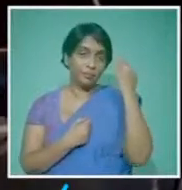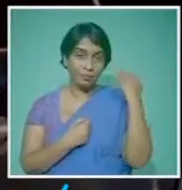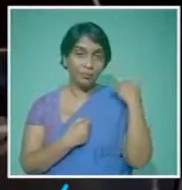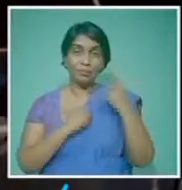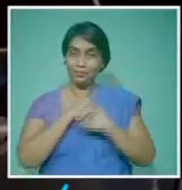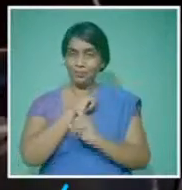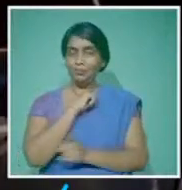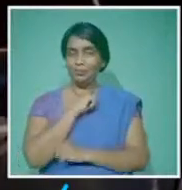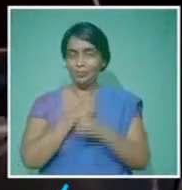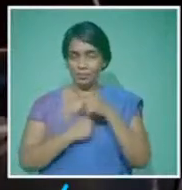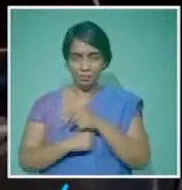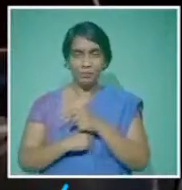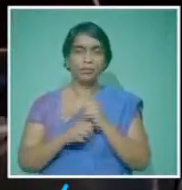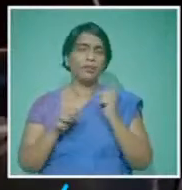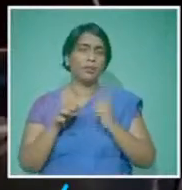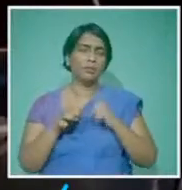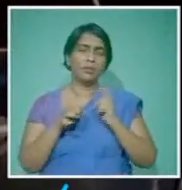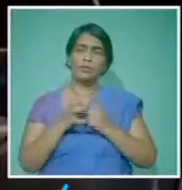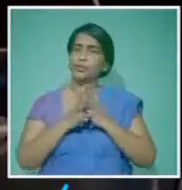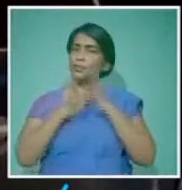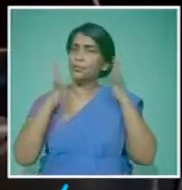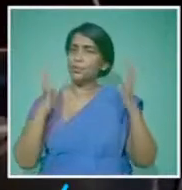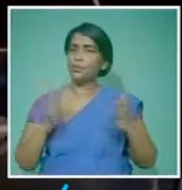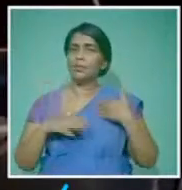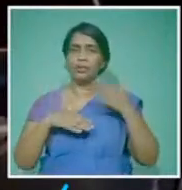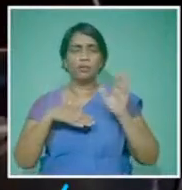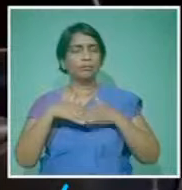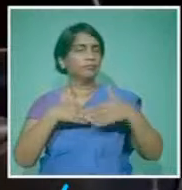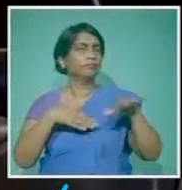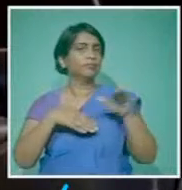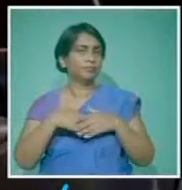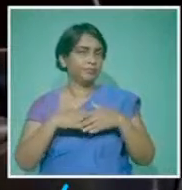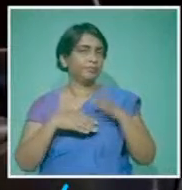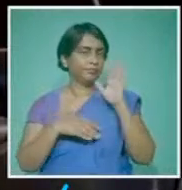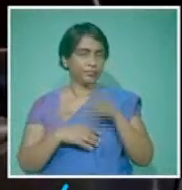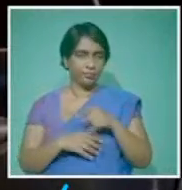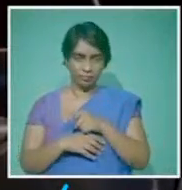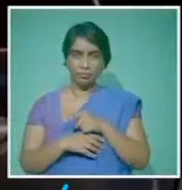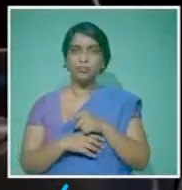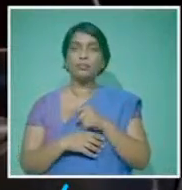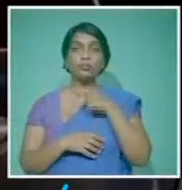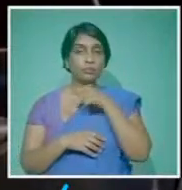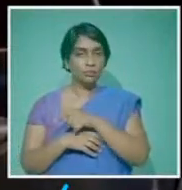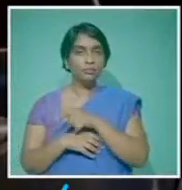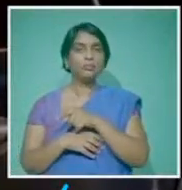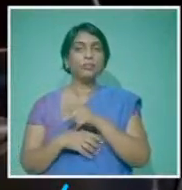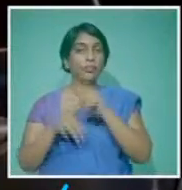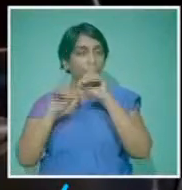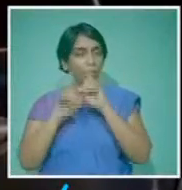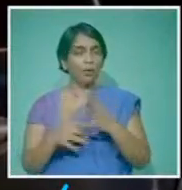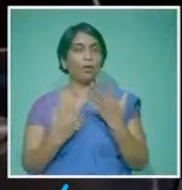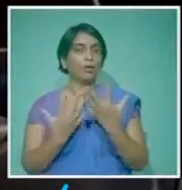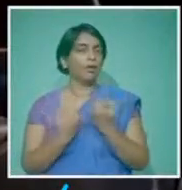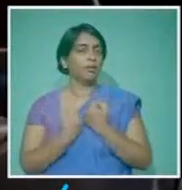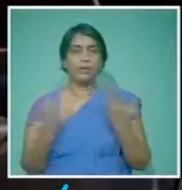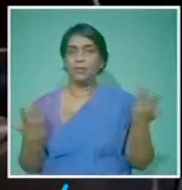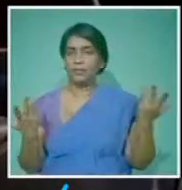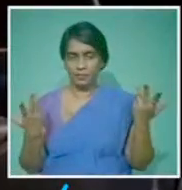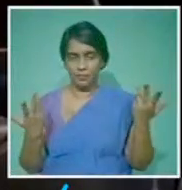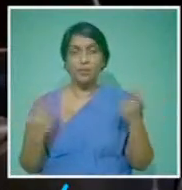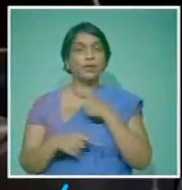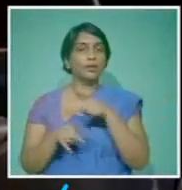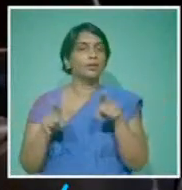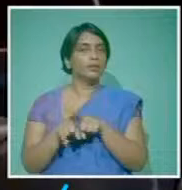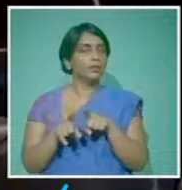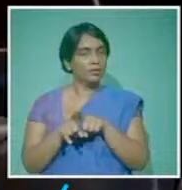गैबिनी माऊवरुंट प्रश्न राशि प्रायोगिकता मूनदेन सिद्धवेलातीनो एक उंटे ये विधियाट में लबिल